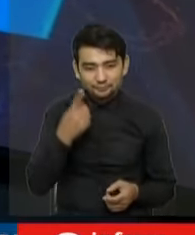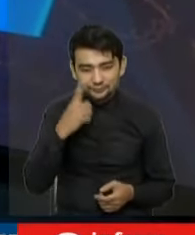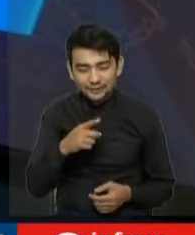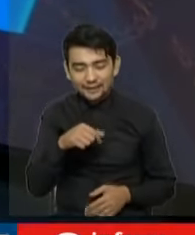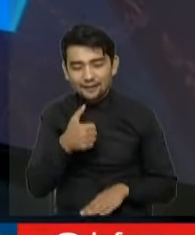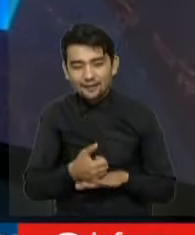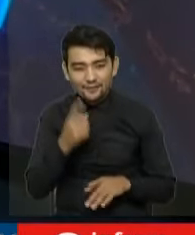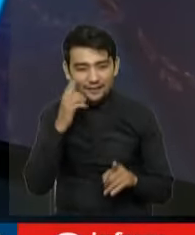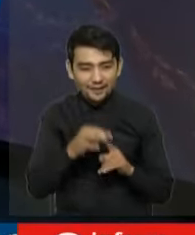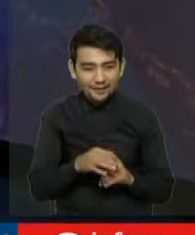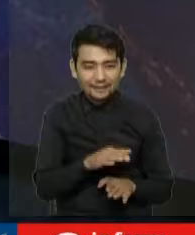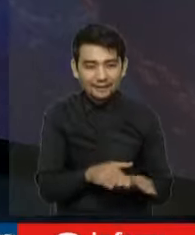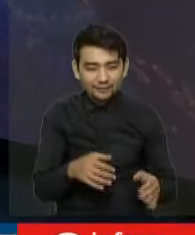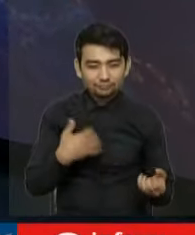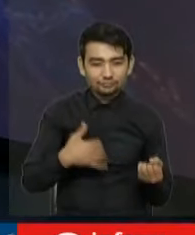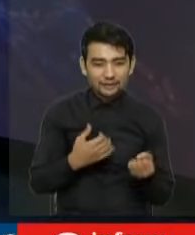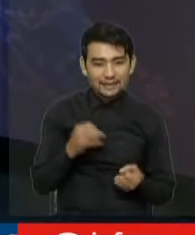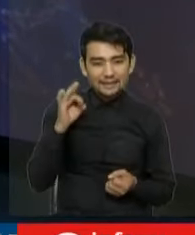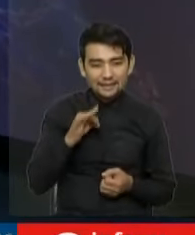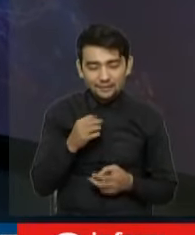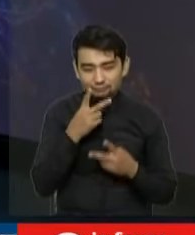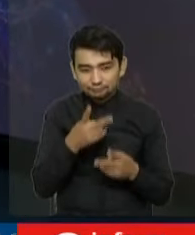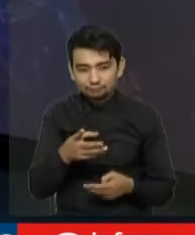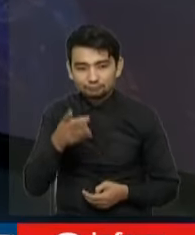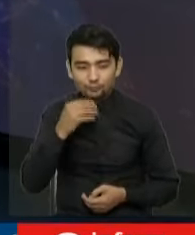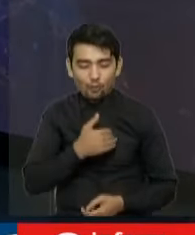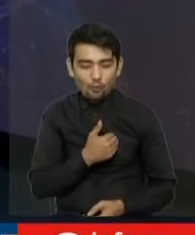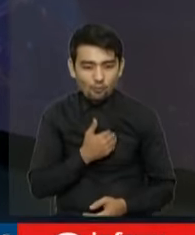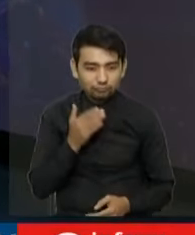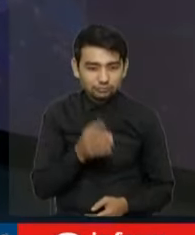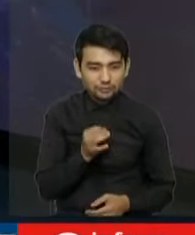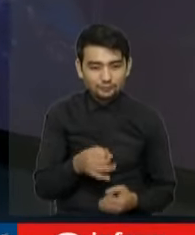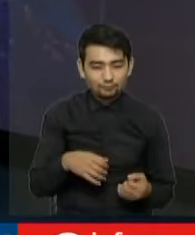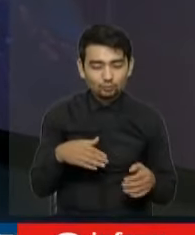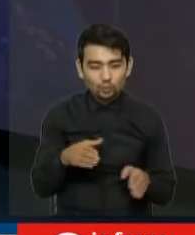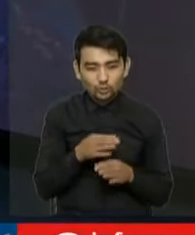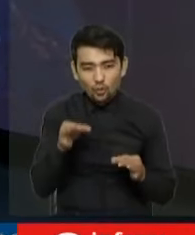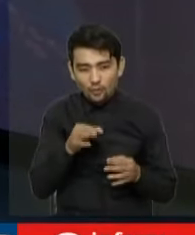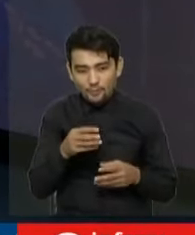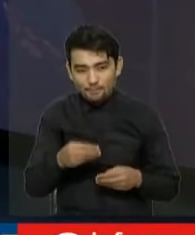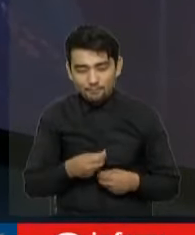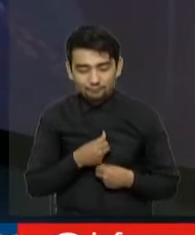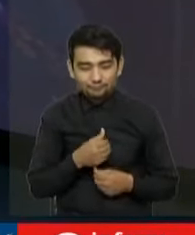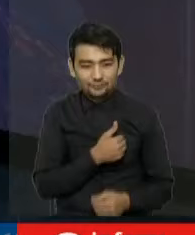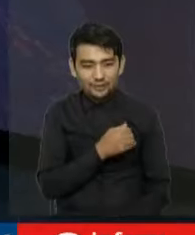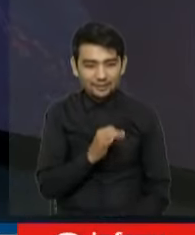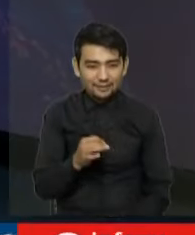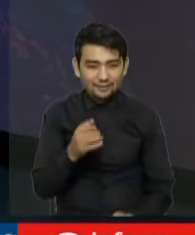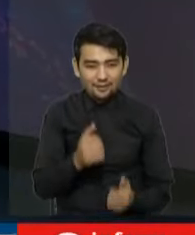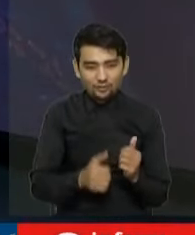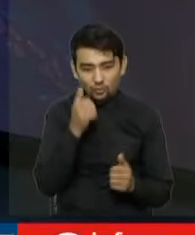мақсат – өскелең ұрпақтың домбыраға деген қызығушылығын оятып, дәстүрлі музыка өнеріне баулу. Игі үрдісті жыл сайын